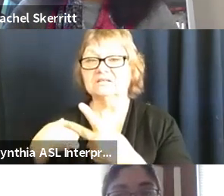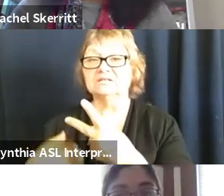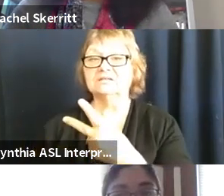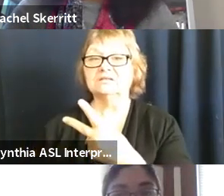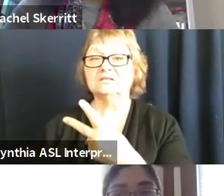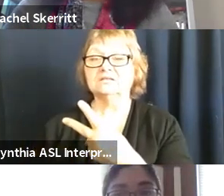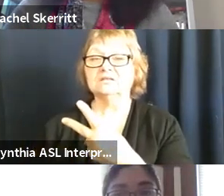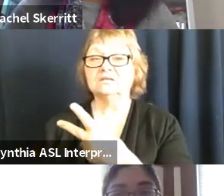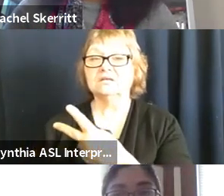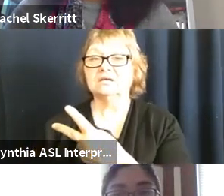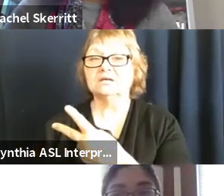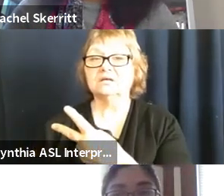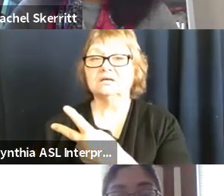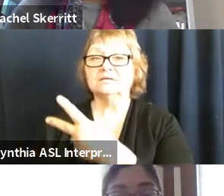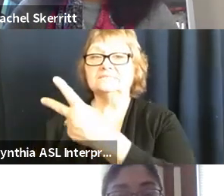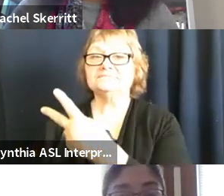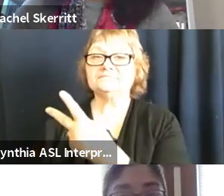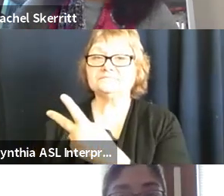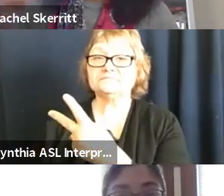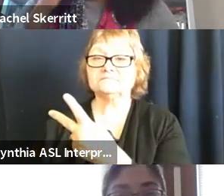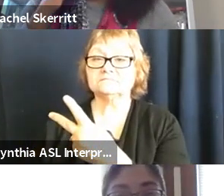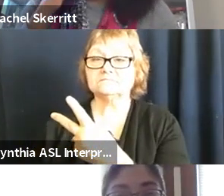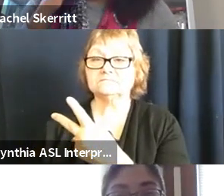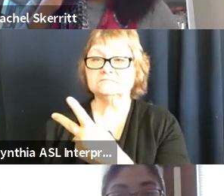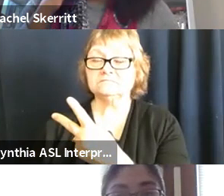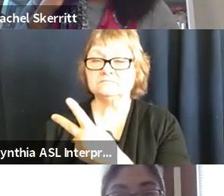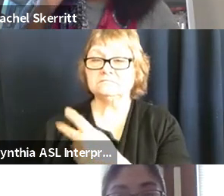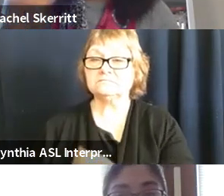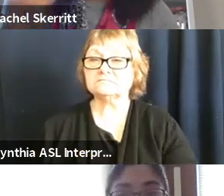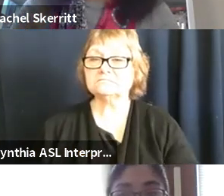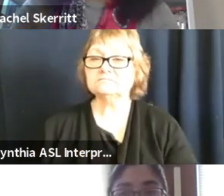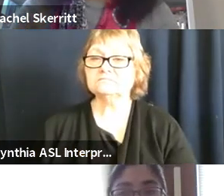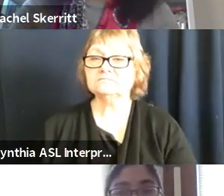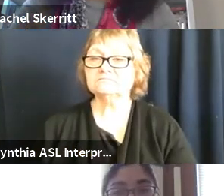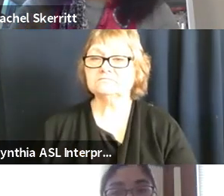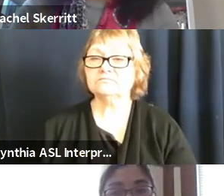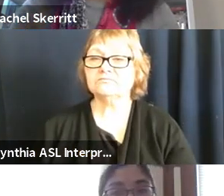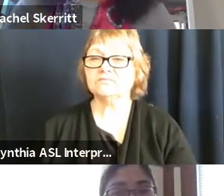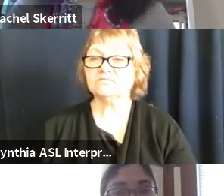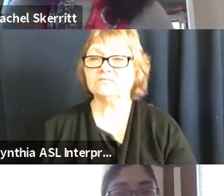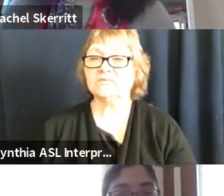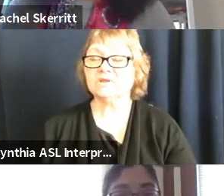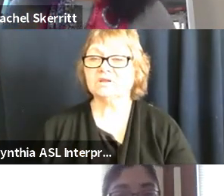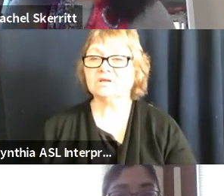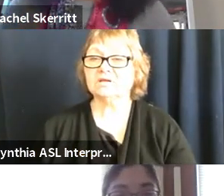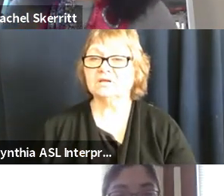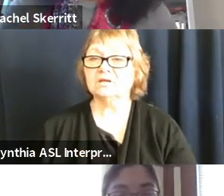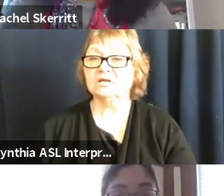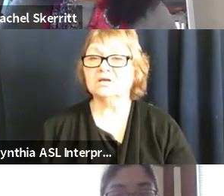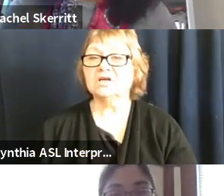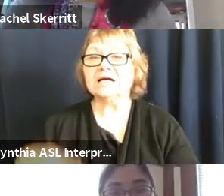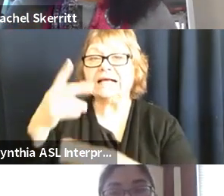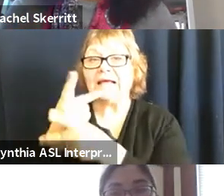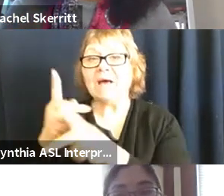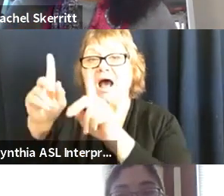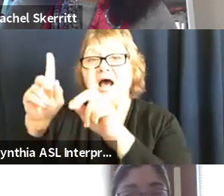第一件事係應該 keep 呢個三間 exam school 嘅考試制度。So first, we should keep the admission test